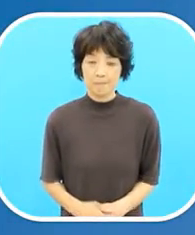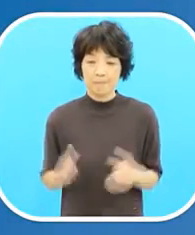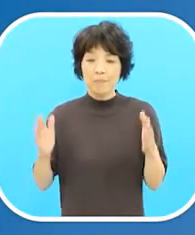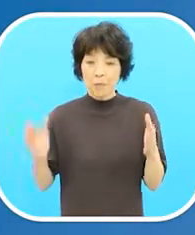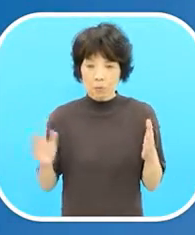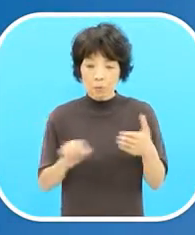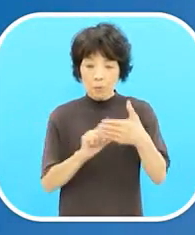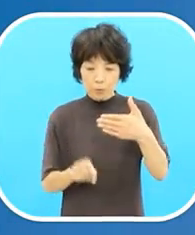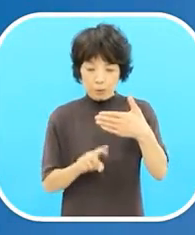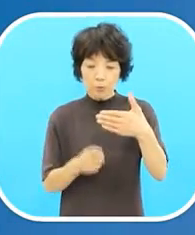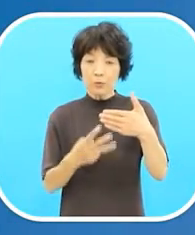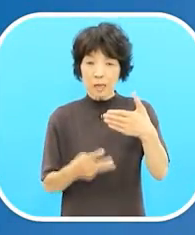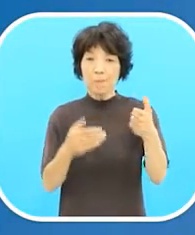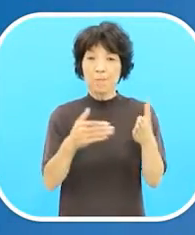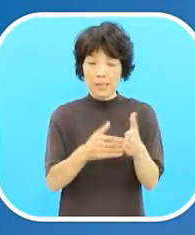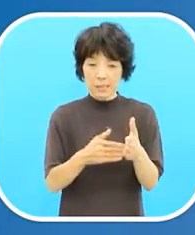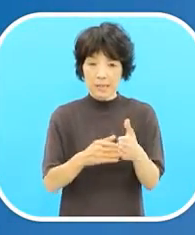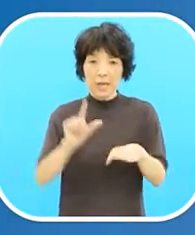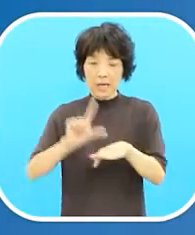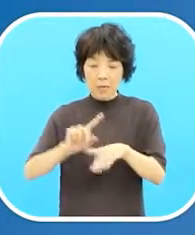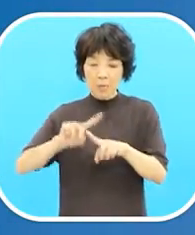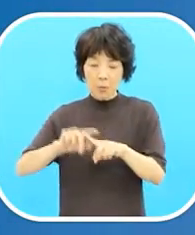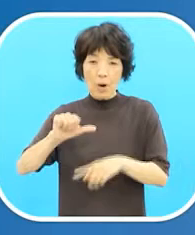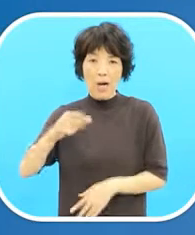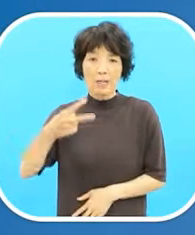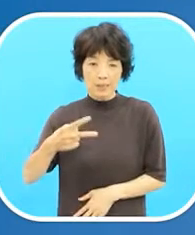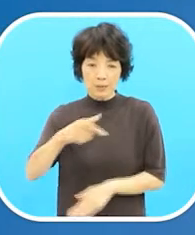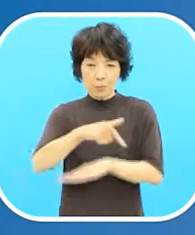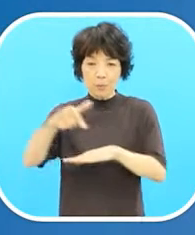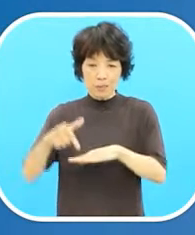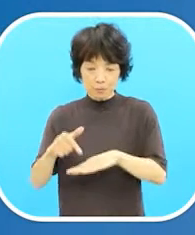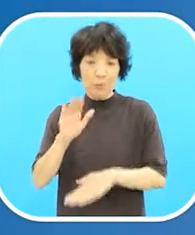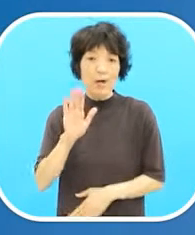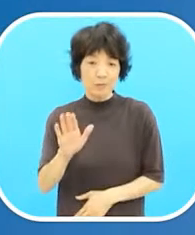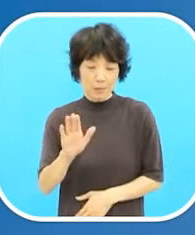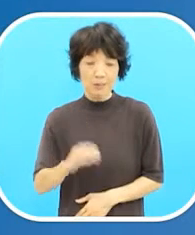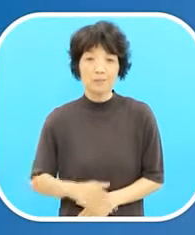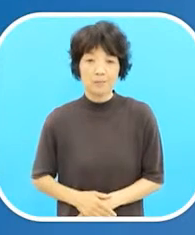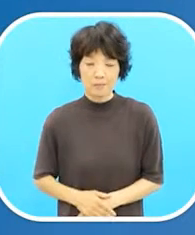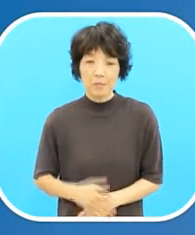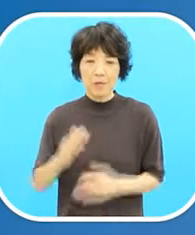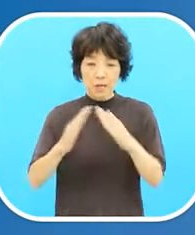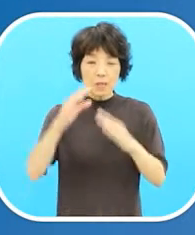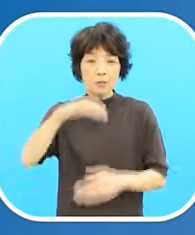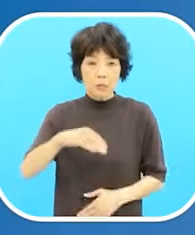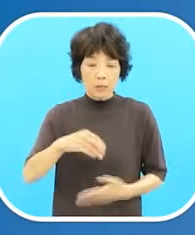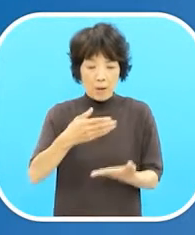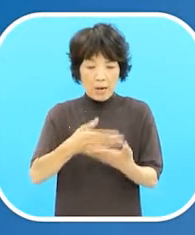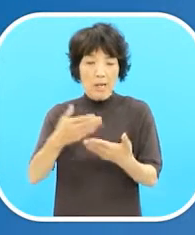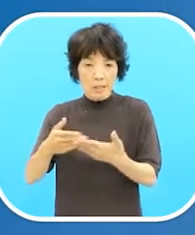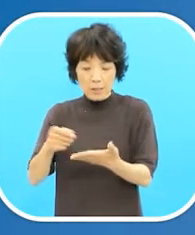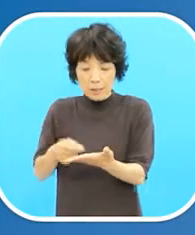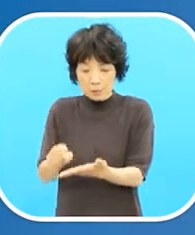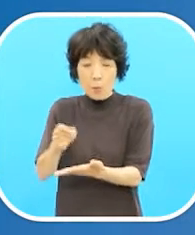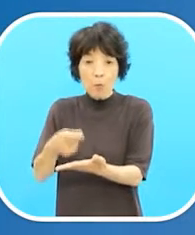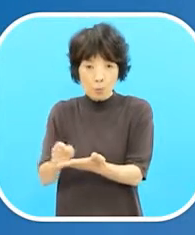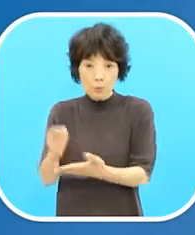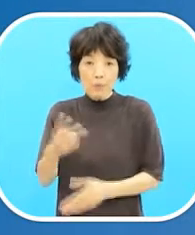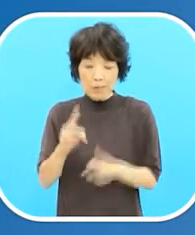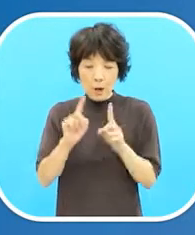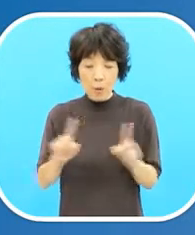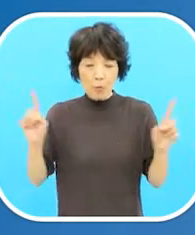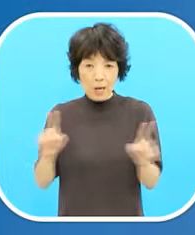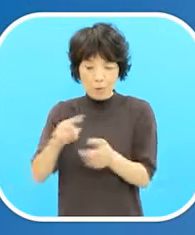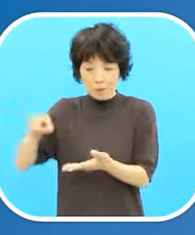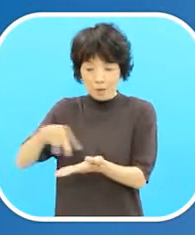9月13日まで上小兄プロジェクト秋田2015が開催中です。会場では絵画や彫刻の展示のほか音楽や